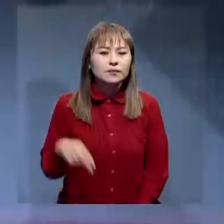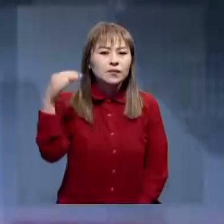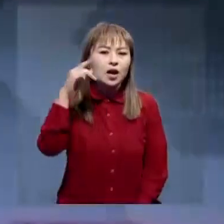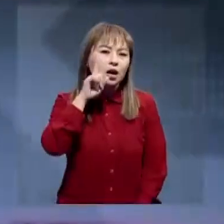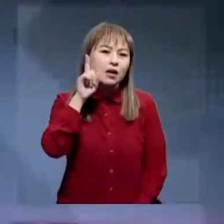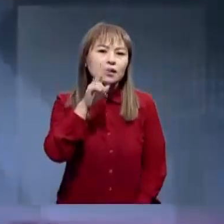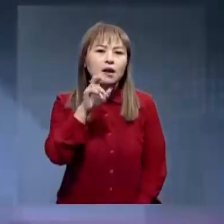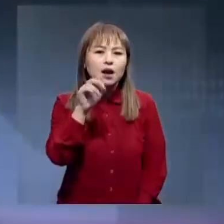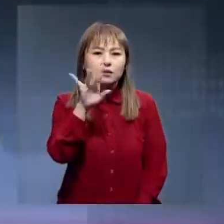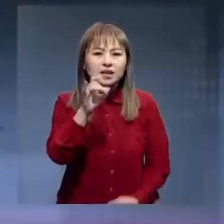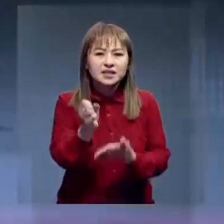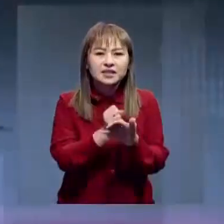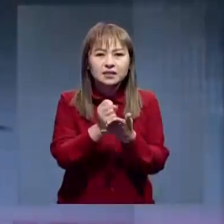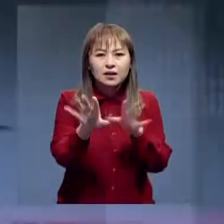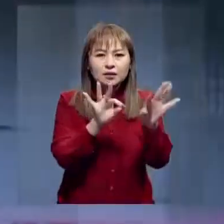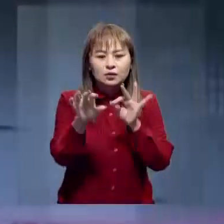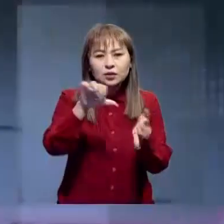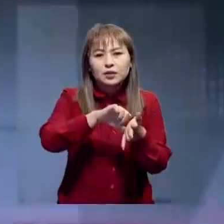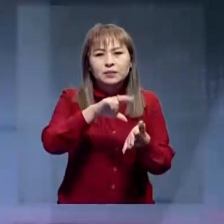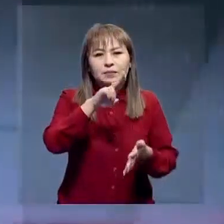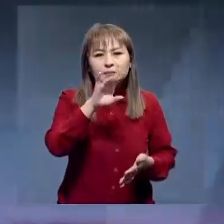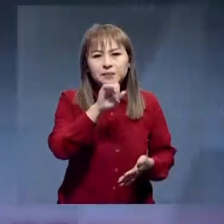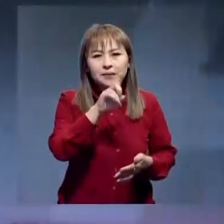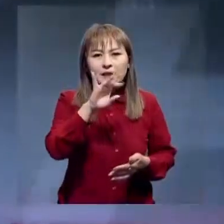Президенттік жастар кадр резервіне іріктеуге қатысу үшін